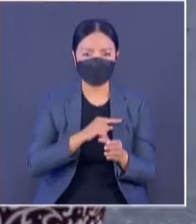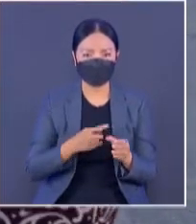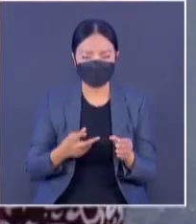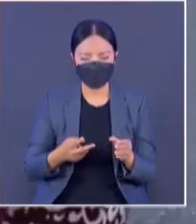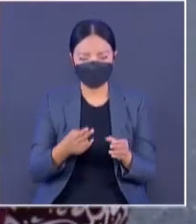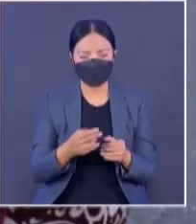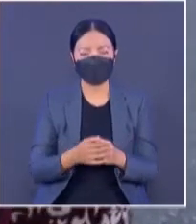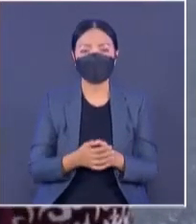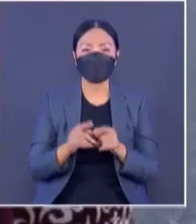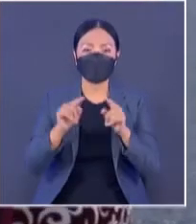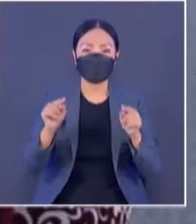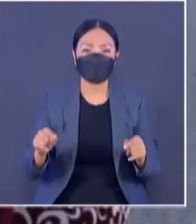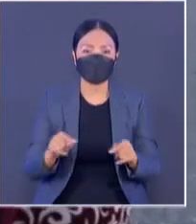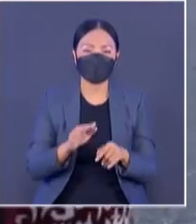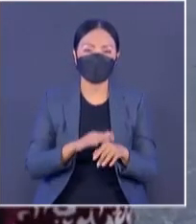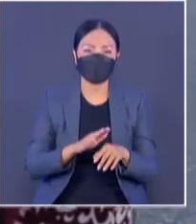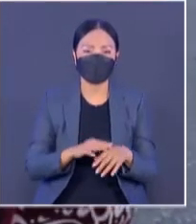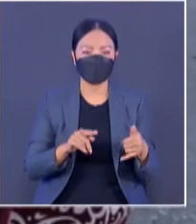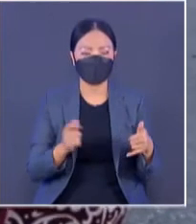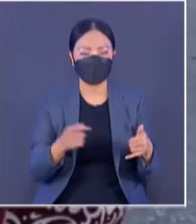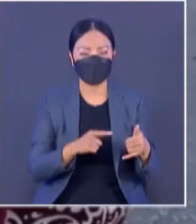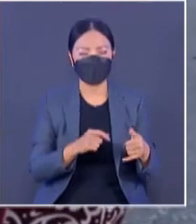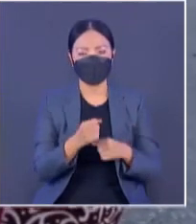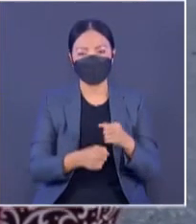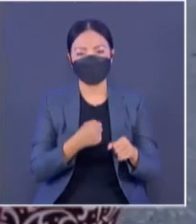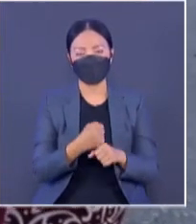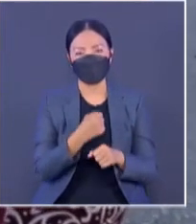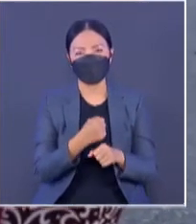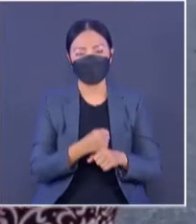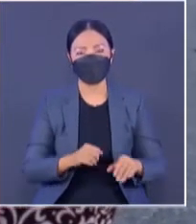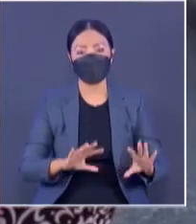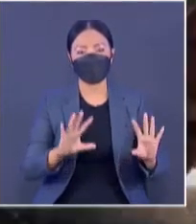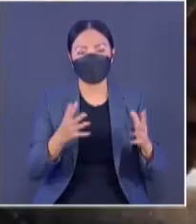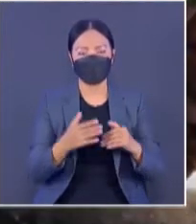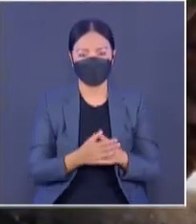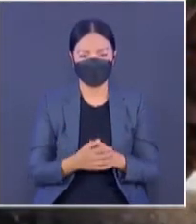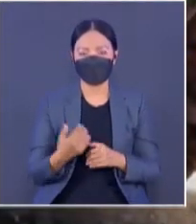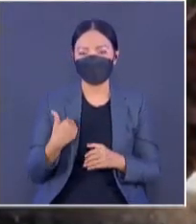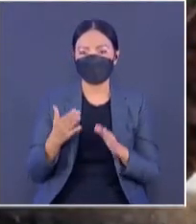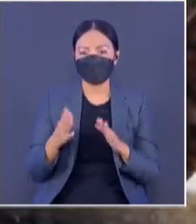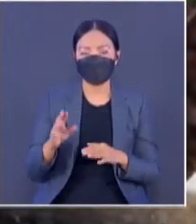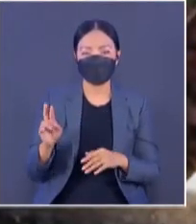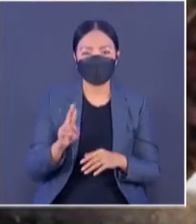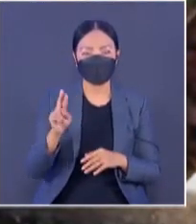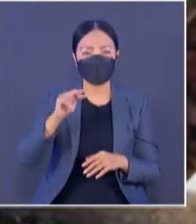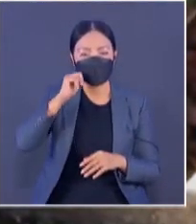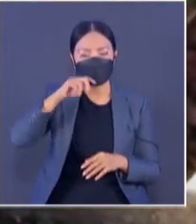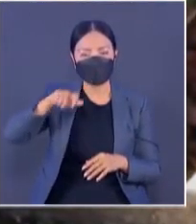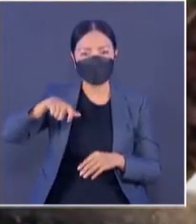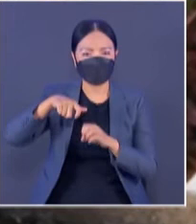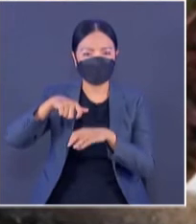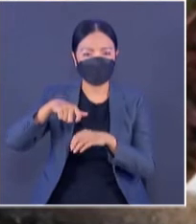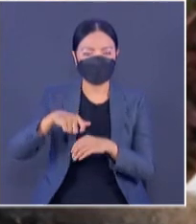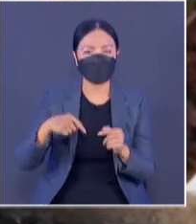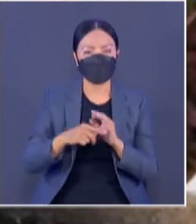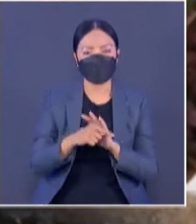ใบเตือนตามใบแจ้งซึ่งได้หมดสัญญาจ้างไปแล้วด้วยประกอบกับช่วงที่ผ่านมาค่ะมีผู้ใช้น้ำในเขตเทศบาลนครขอนแก่นจำนวนม